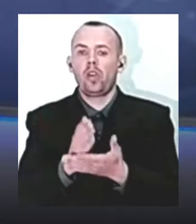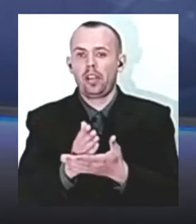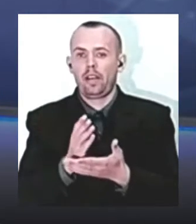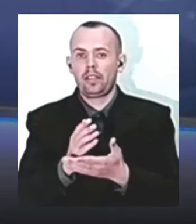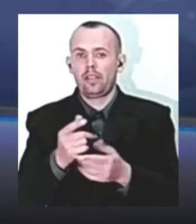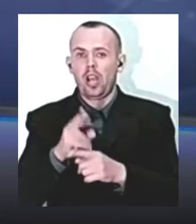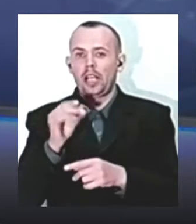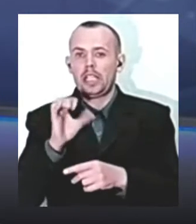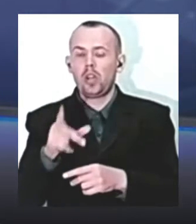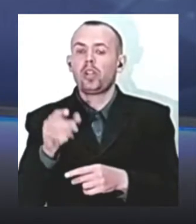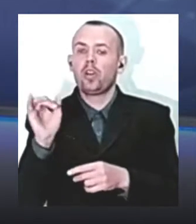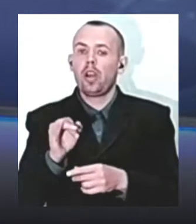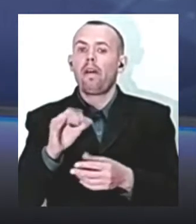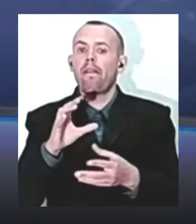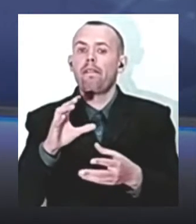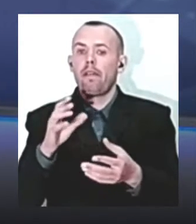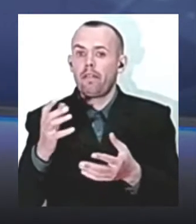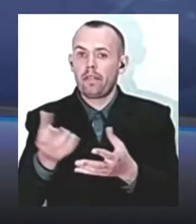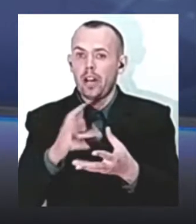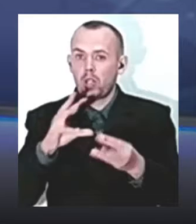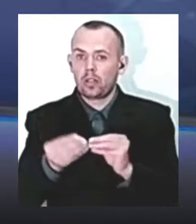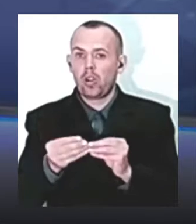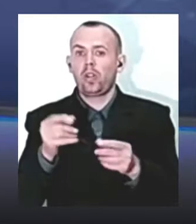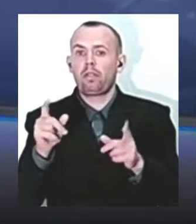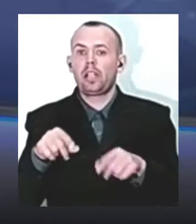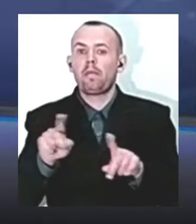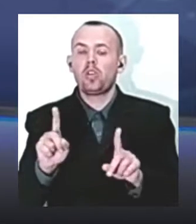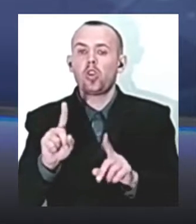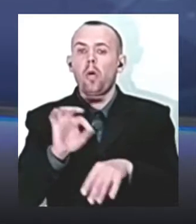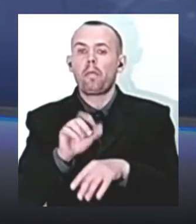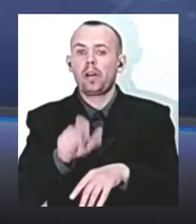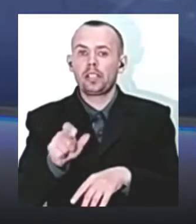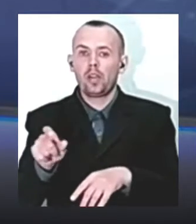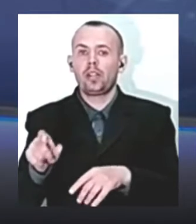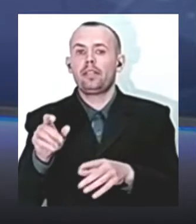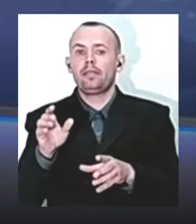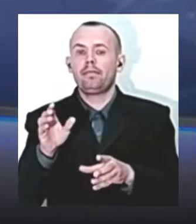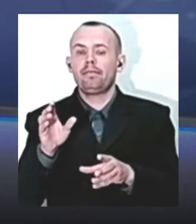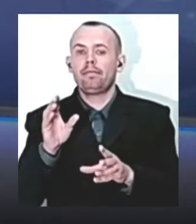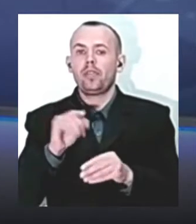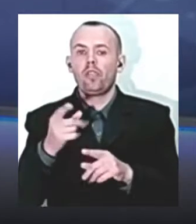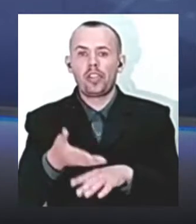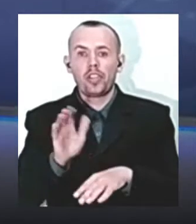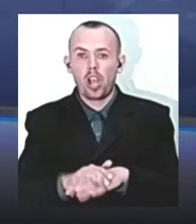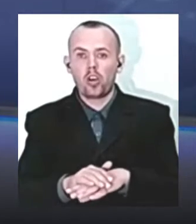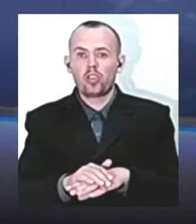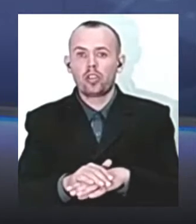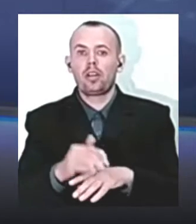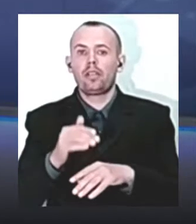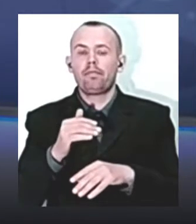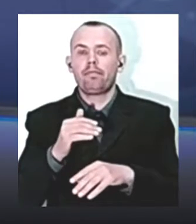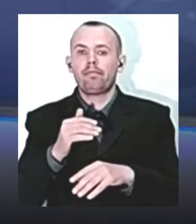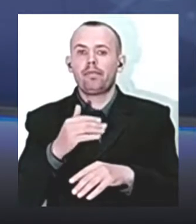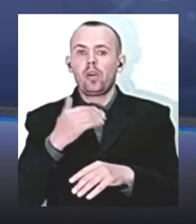І виходить, що із тим, що пацієнти встають все тяжче, багато на